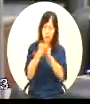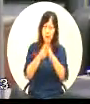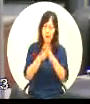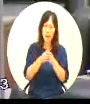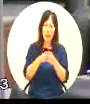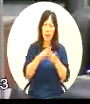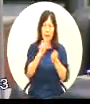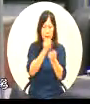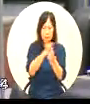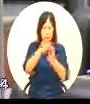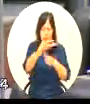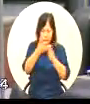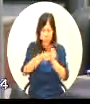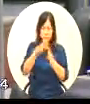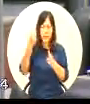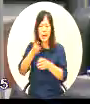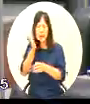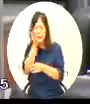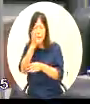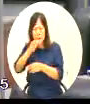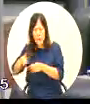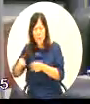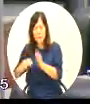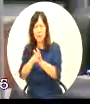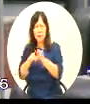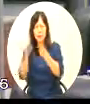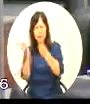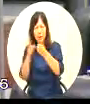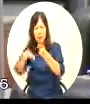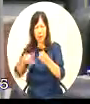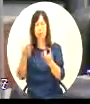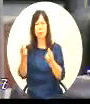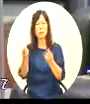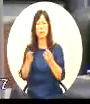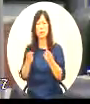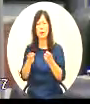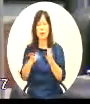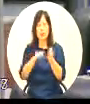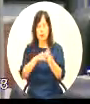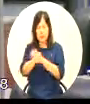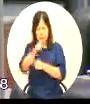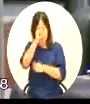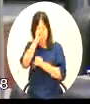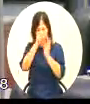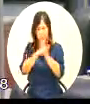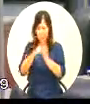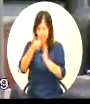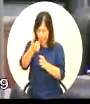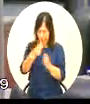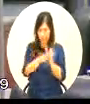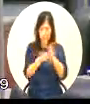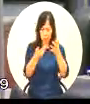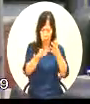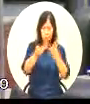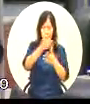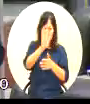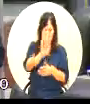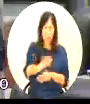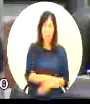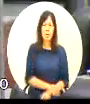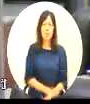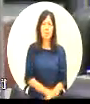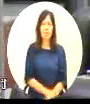澄清湖棒球场还是我们冈山地区的简易型棒球场，我都期待能够有一个更好更好的提升。那最后